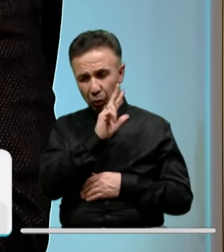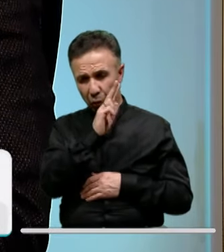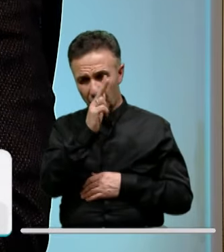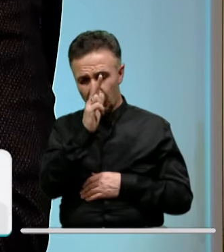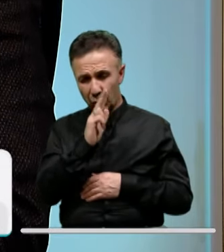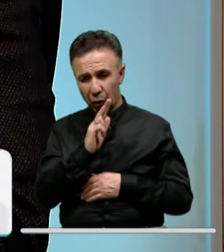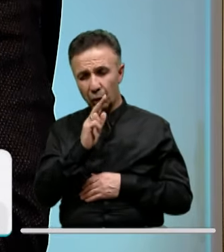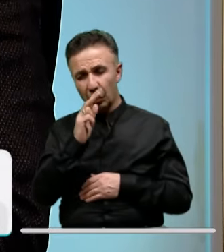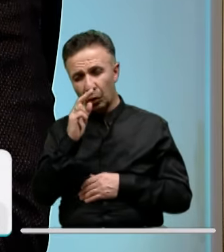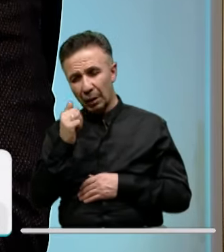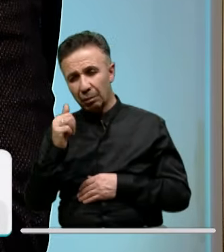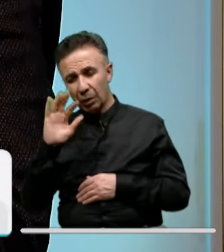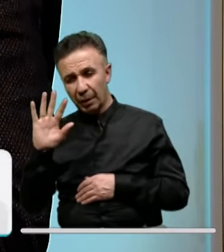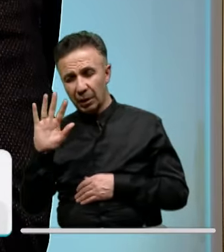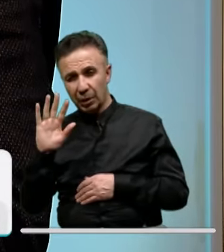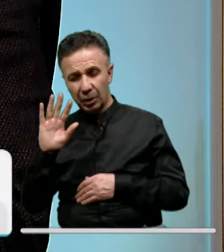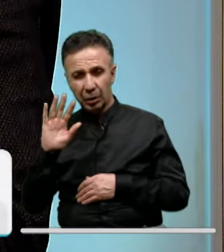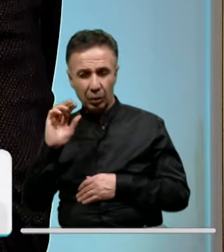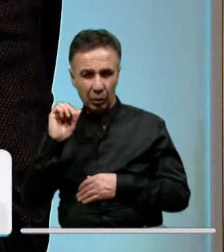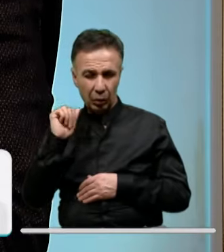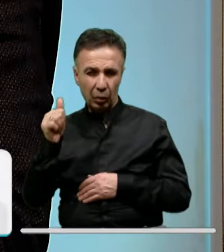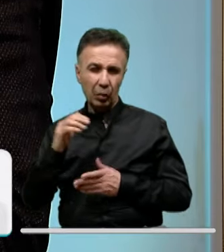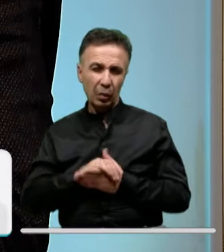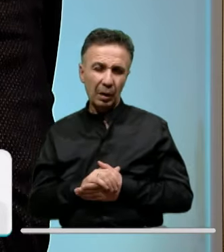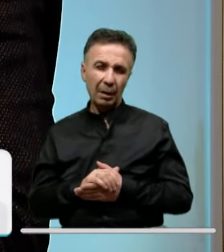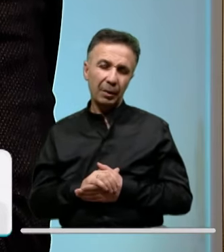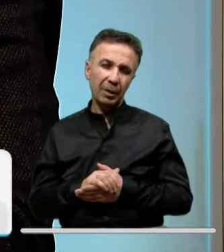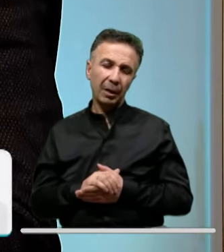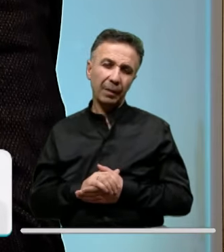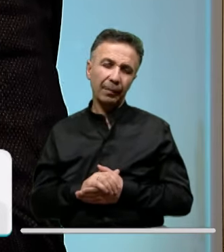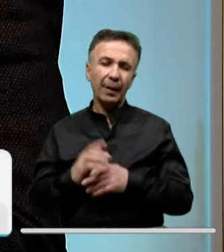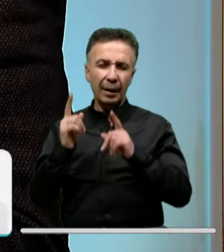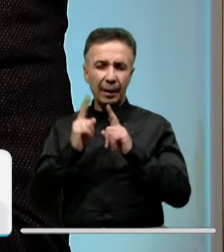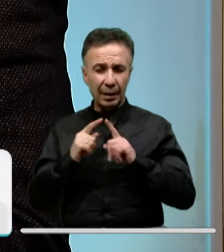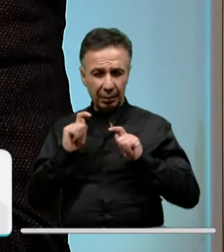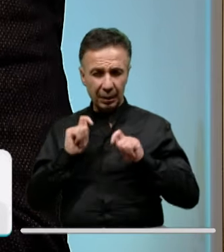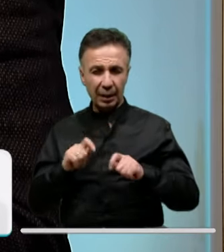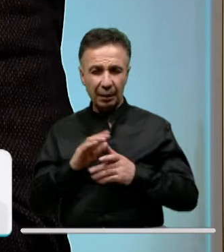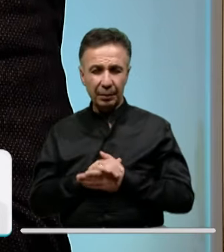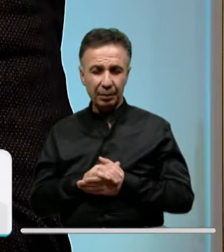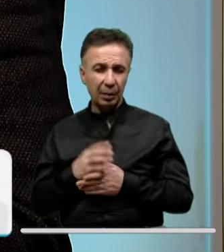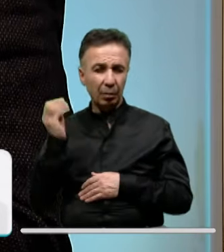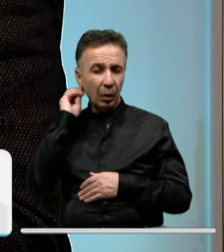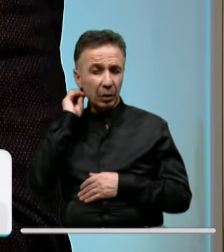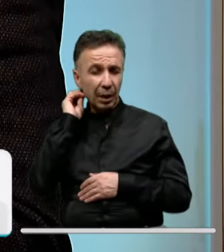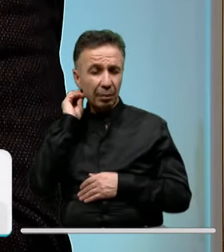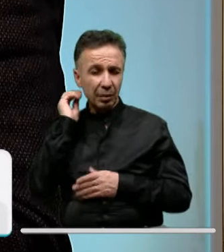vakit bir de artı vitri vacip 6. Onu ne yaparak çarparak bir hesabını net bir şekilde çıkartabiliriz.